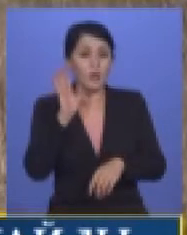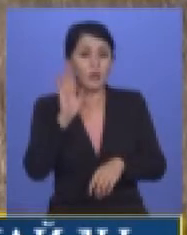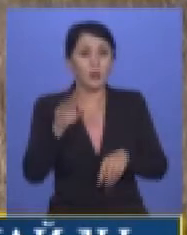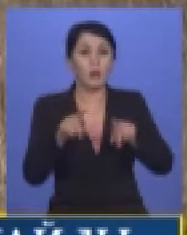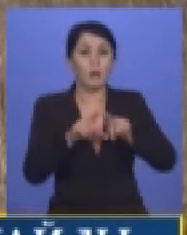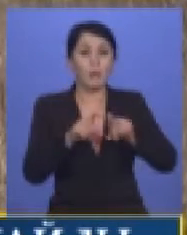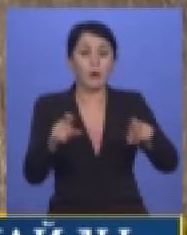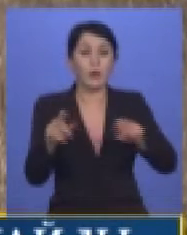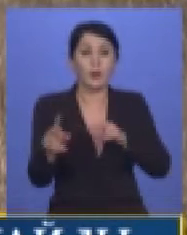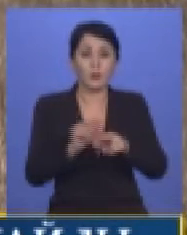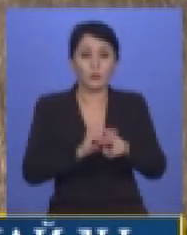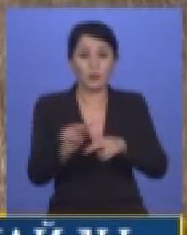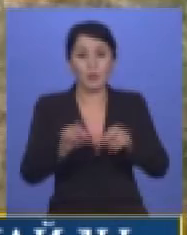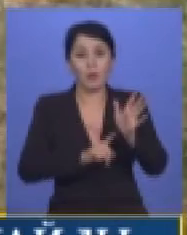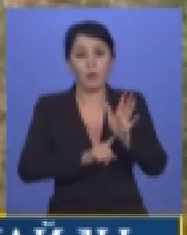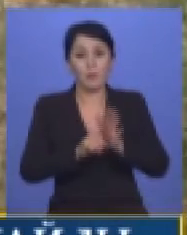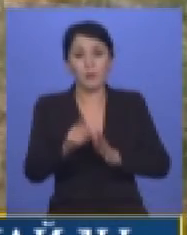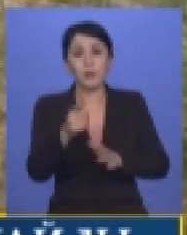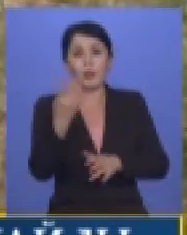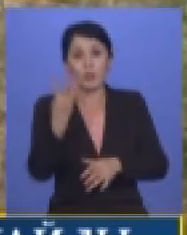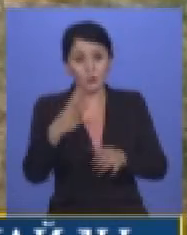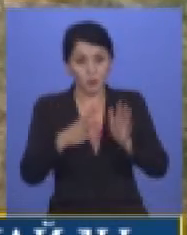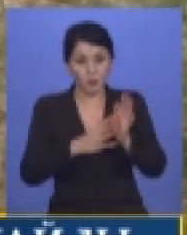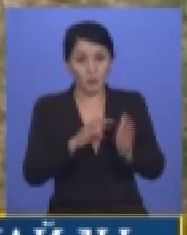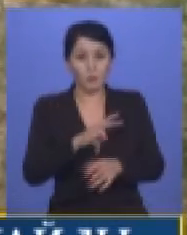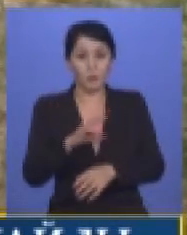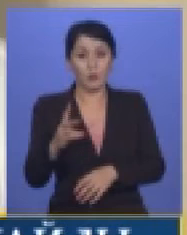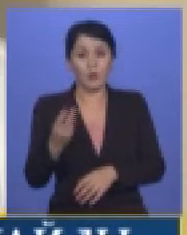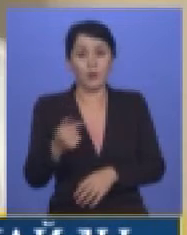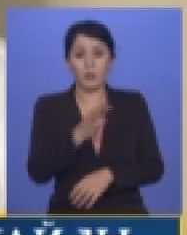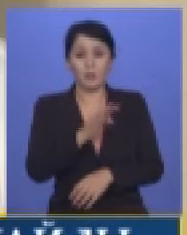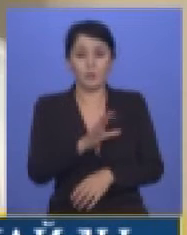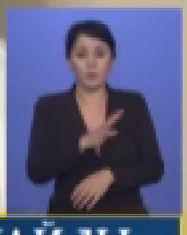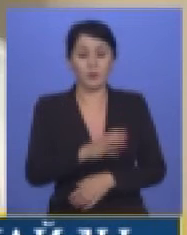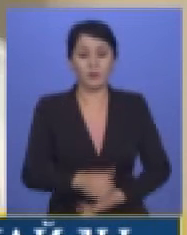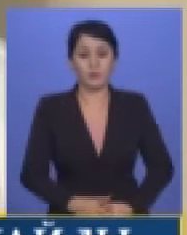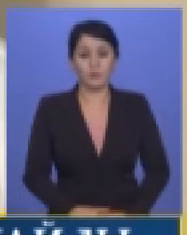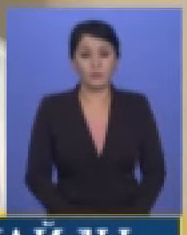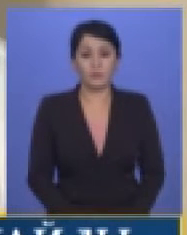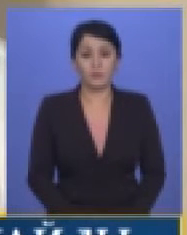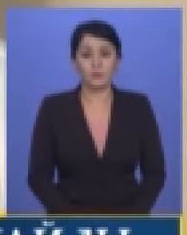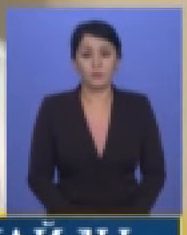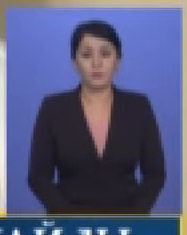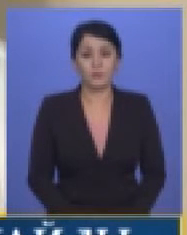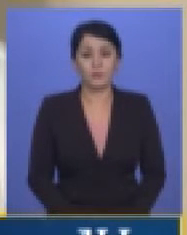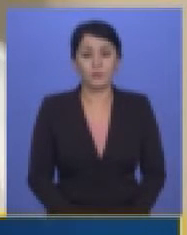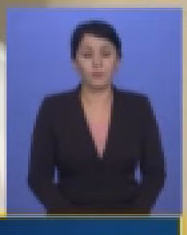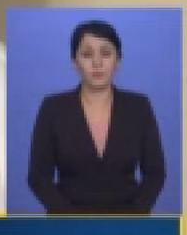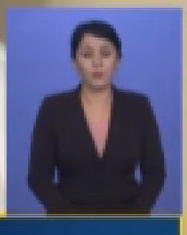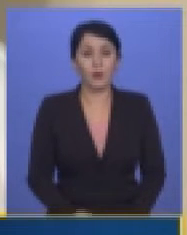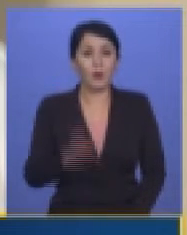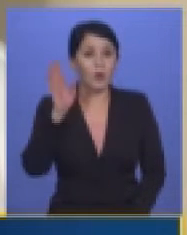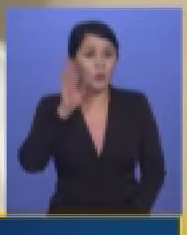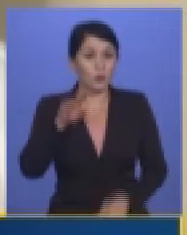кәріздік желілерді жөндеуді бастаған. Оған 49 миллион теңге бөліпті. Основное, что касается ремонтного фонда и... Биыл біздер